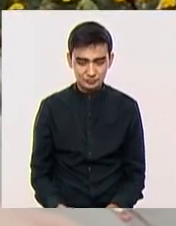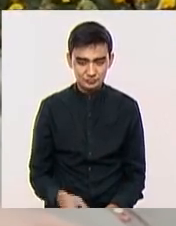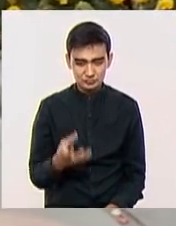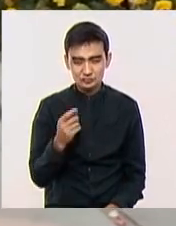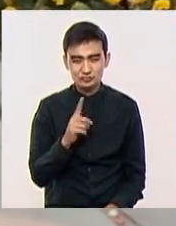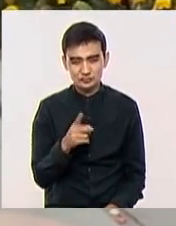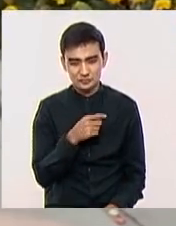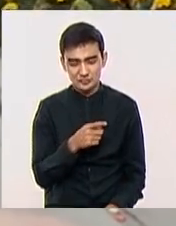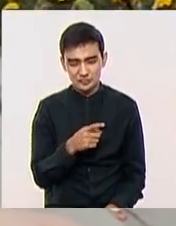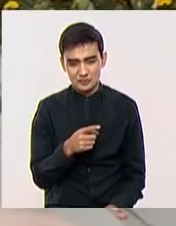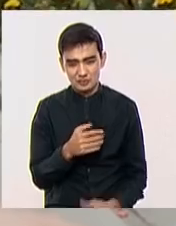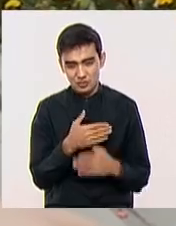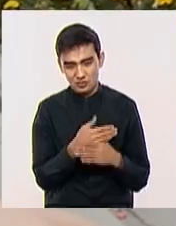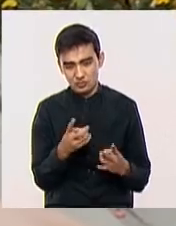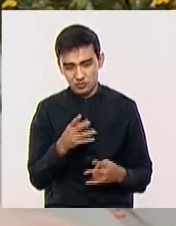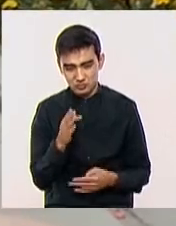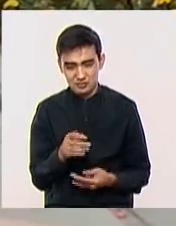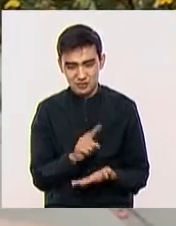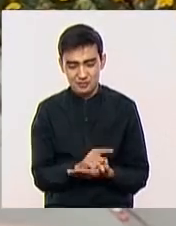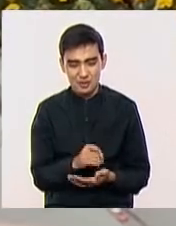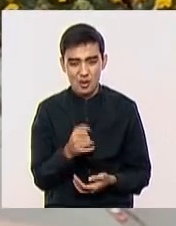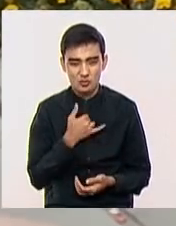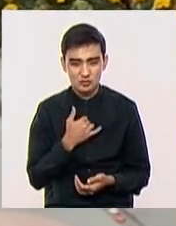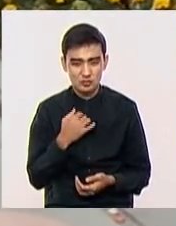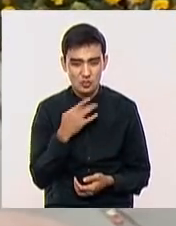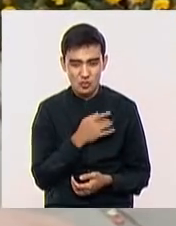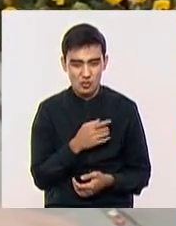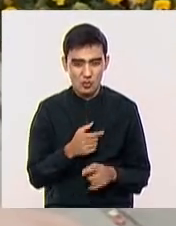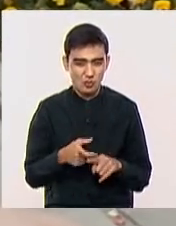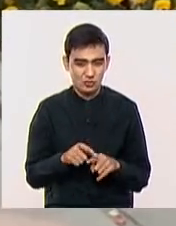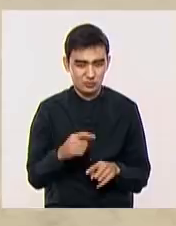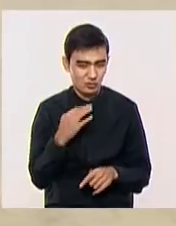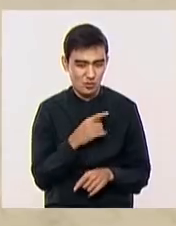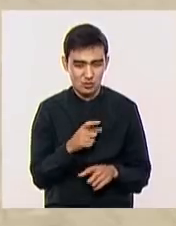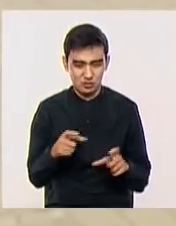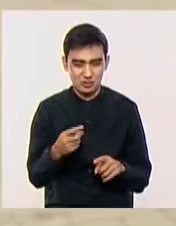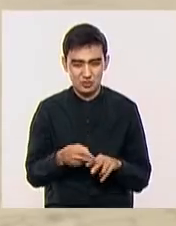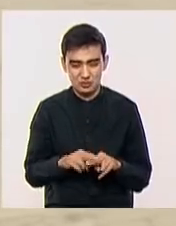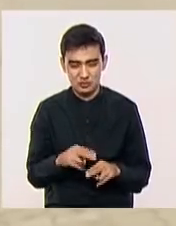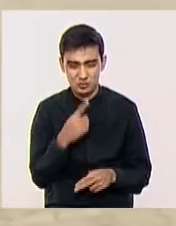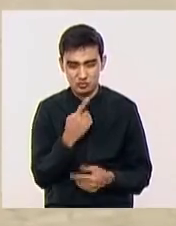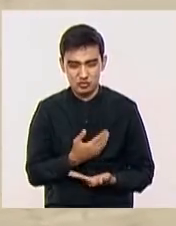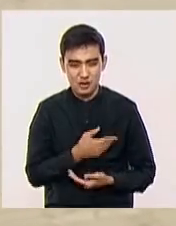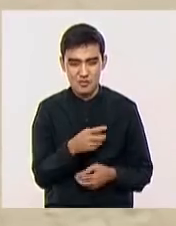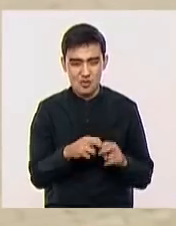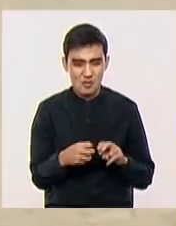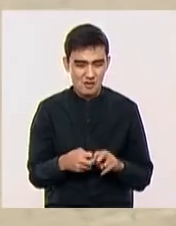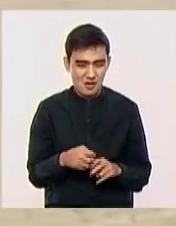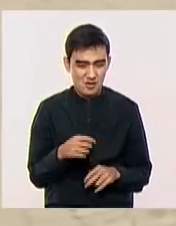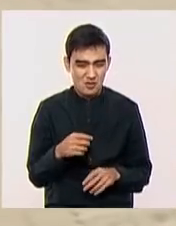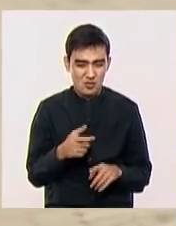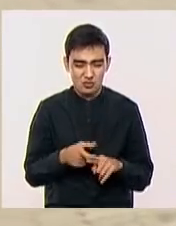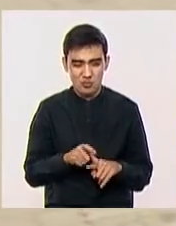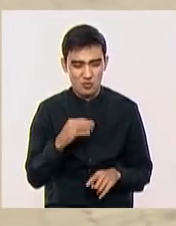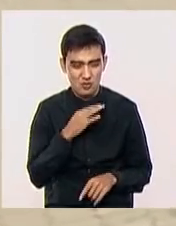Им потребуется какая-то помощь, а у нас очень нуждающихся много своих. Здесь проблем будет для них очень много, так